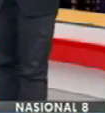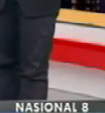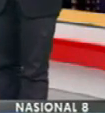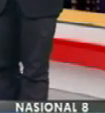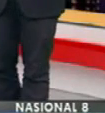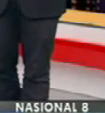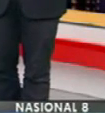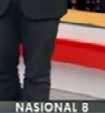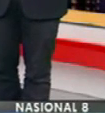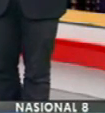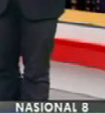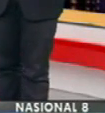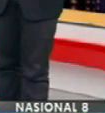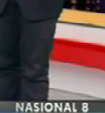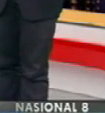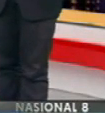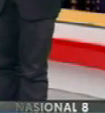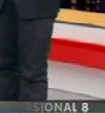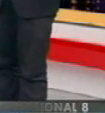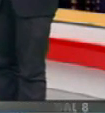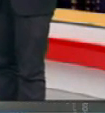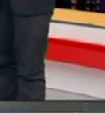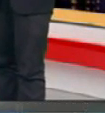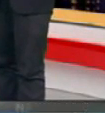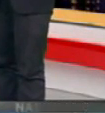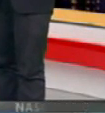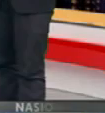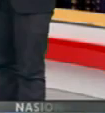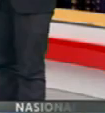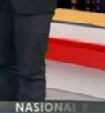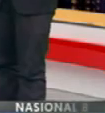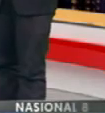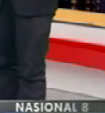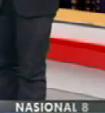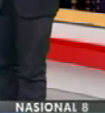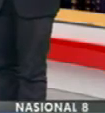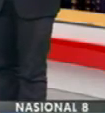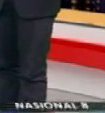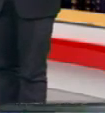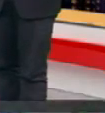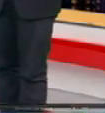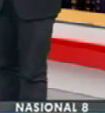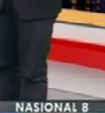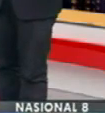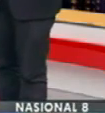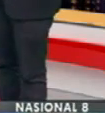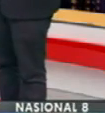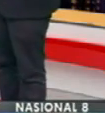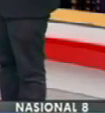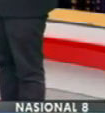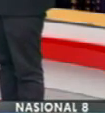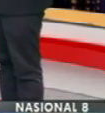baik nasional antara paparan utama malam ini telco kenakan GST pada tambah nilai